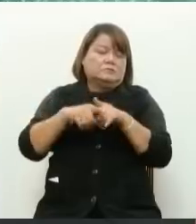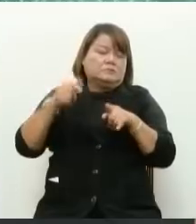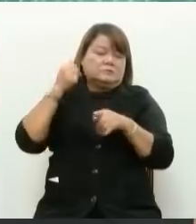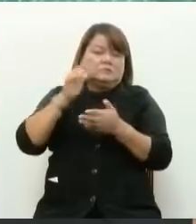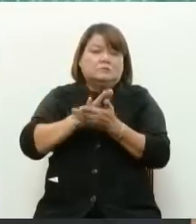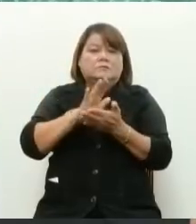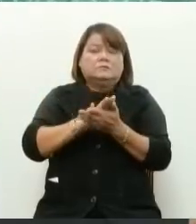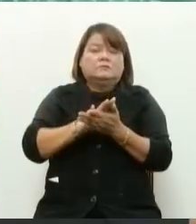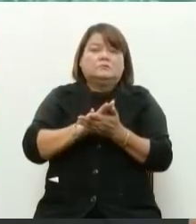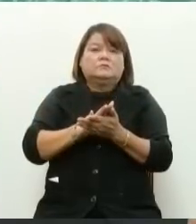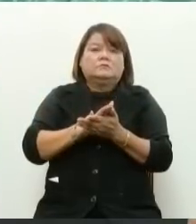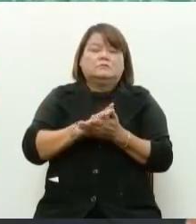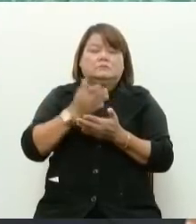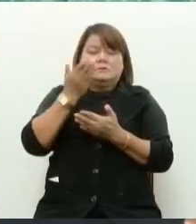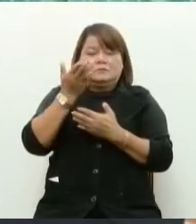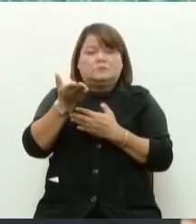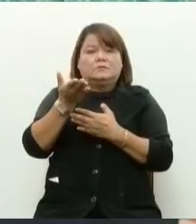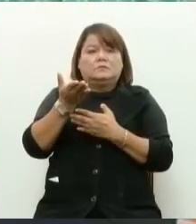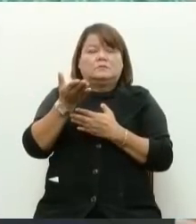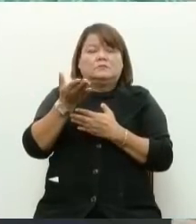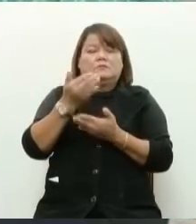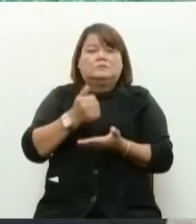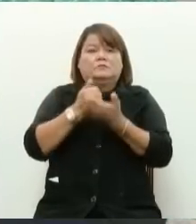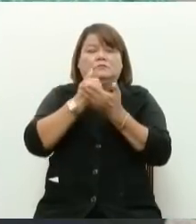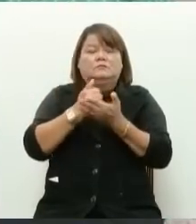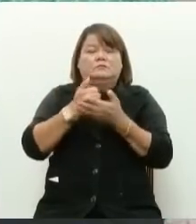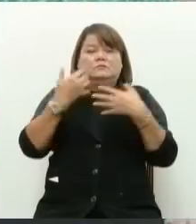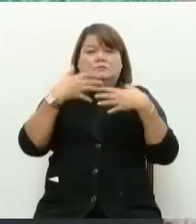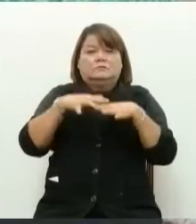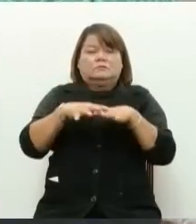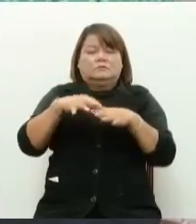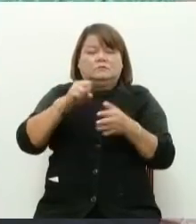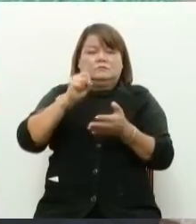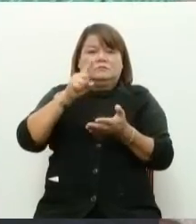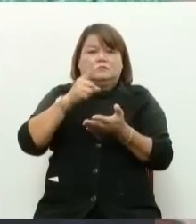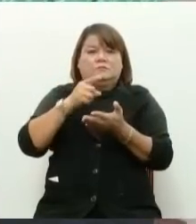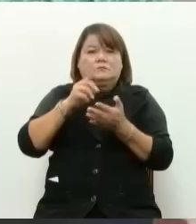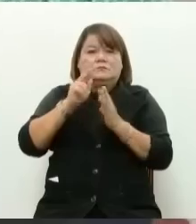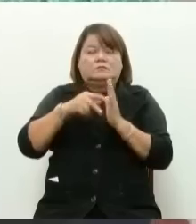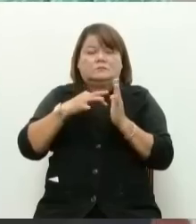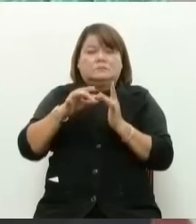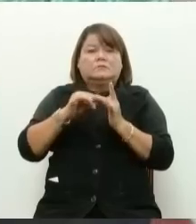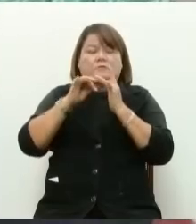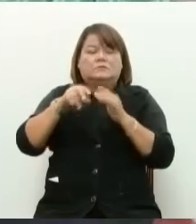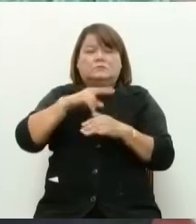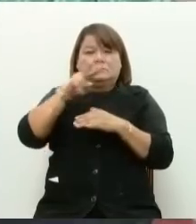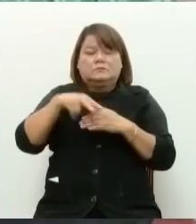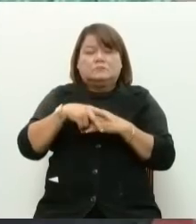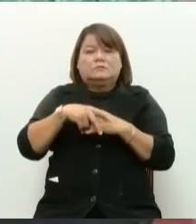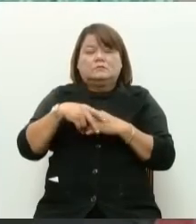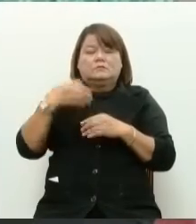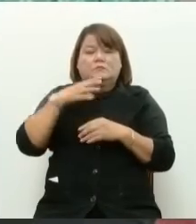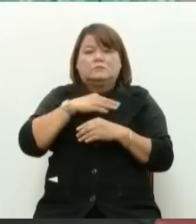การไปขอความอนุเคราะห์แล้วก็ประสานงานจากศูนย์การศึกษาพิเศษนะครับเข้ามาดูแลในส่วนนี้แล้วก็รายง